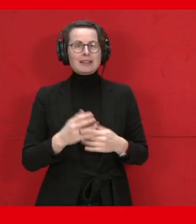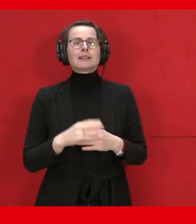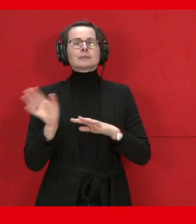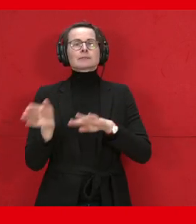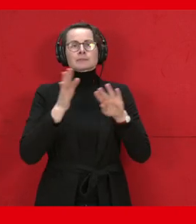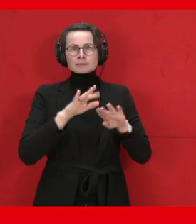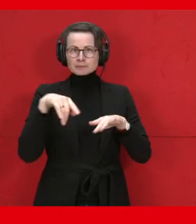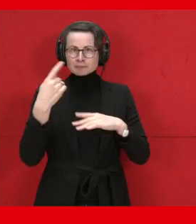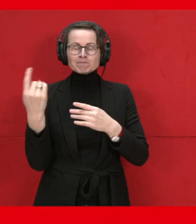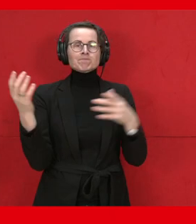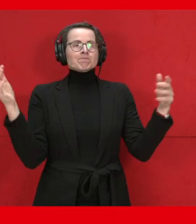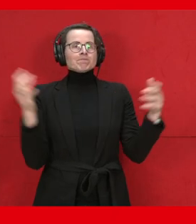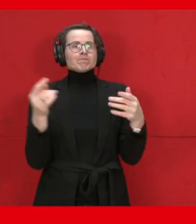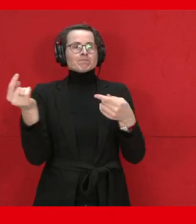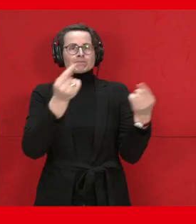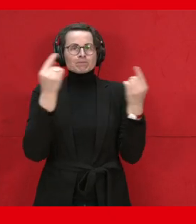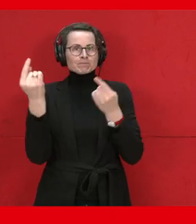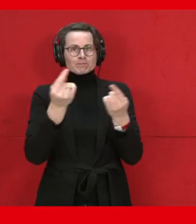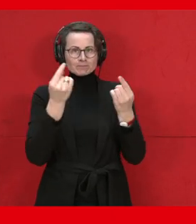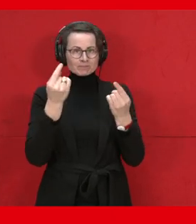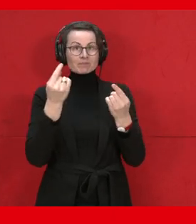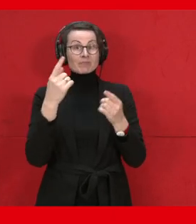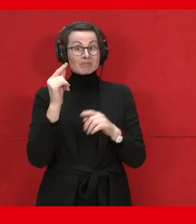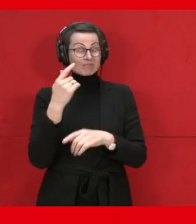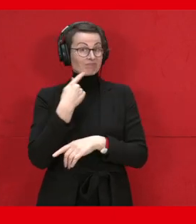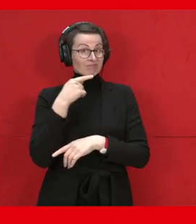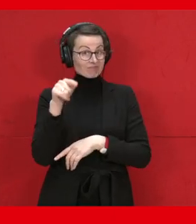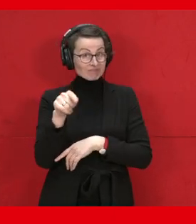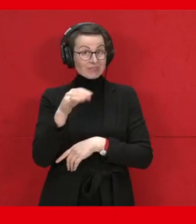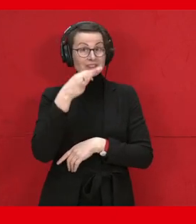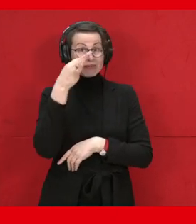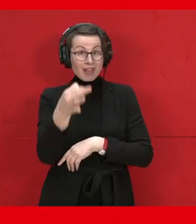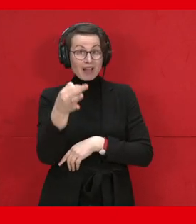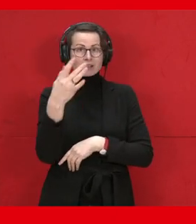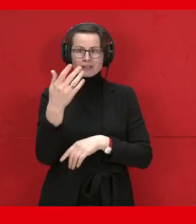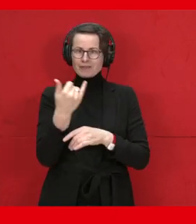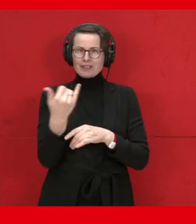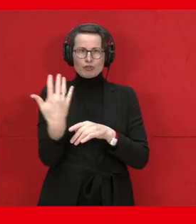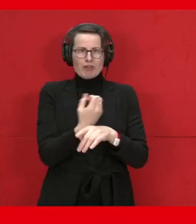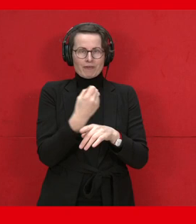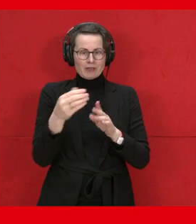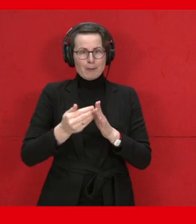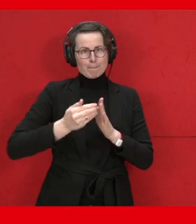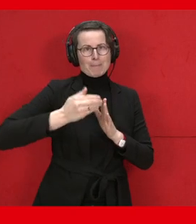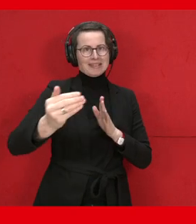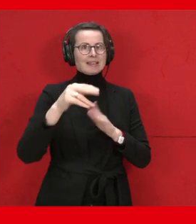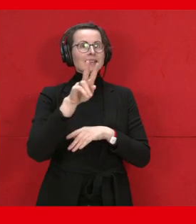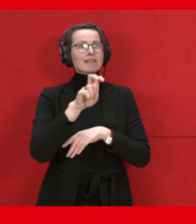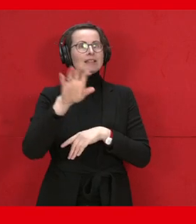die Diskussion ein, die sich ja um die ganz große Frage dreht, wie schaffen wir es, Deutschland bis